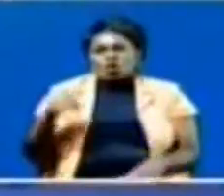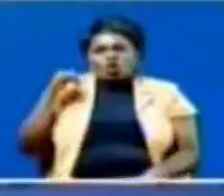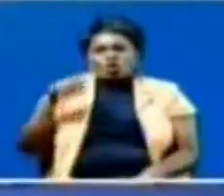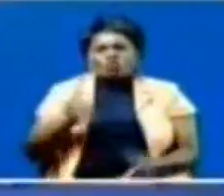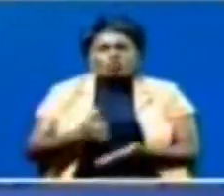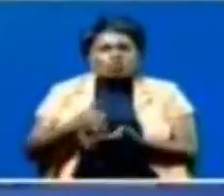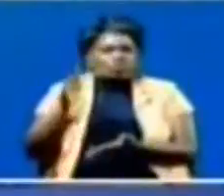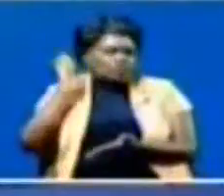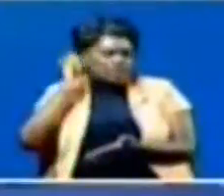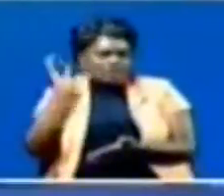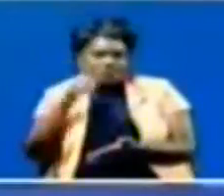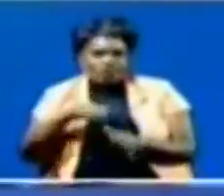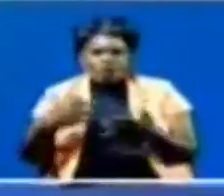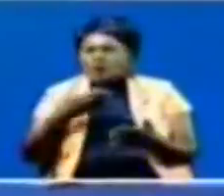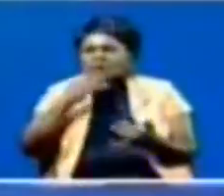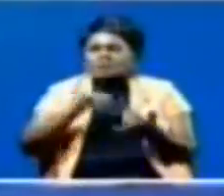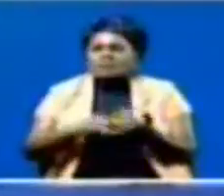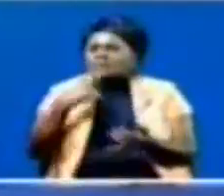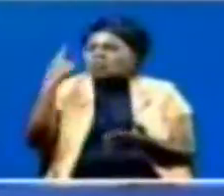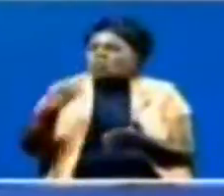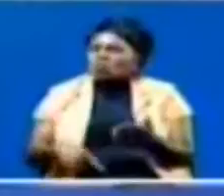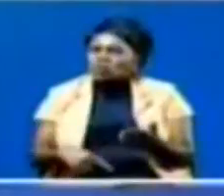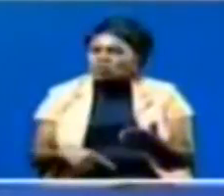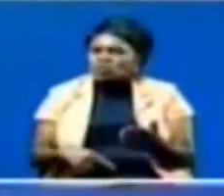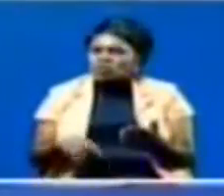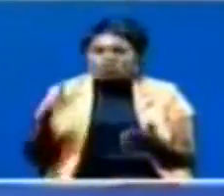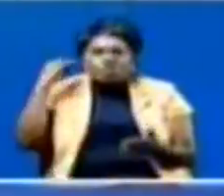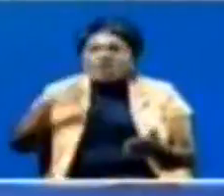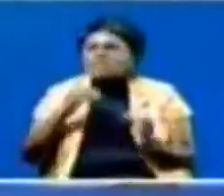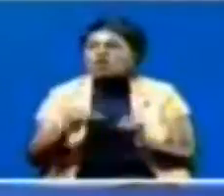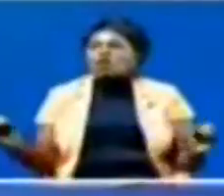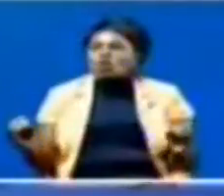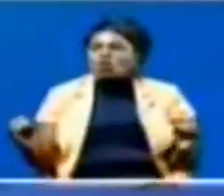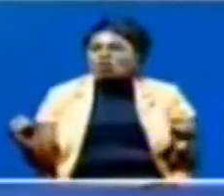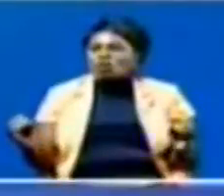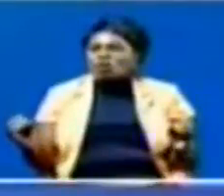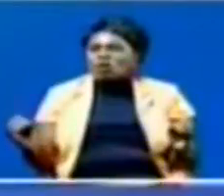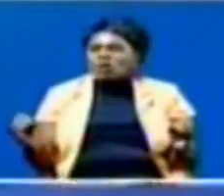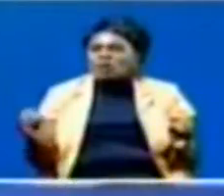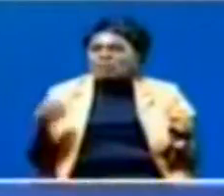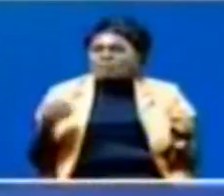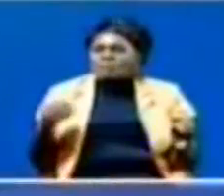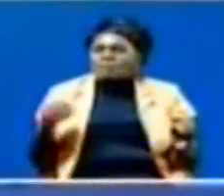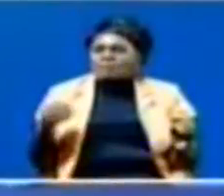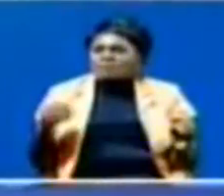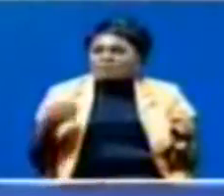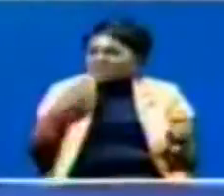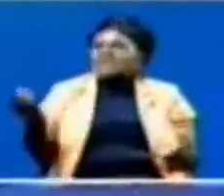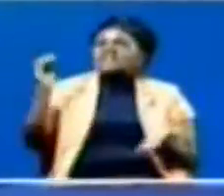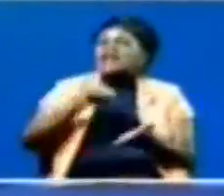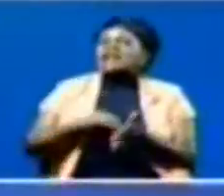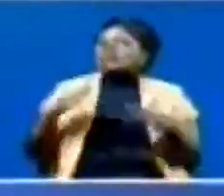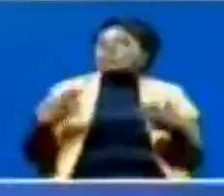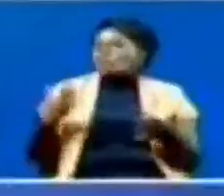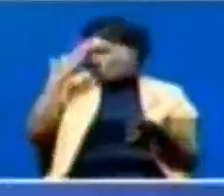nakwambia unsikia ama mme wangu unsemaje kwani hukunisikia jamani sikukusikia vizuri sasa nirudilia kwani matangazo ya